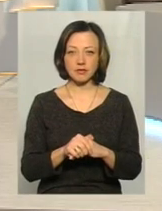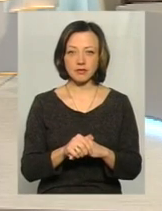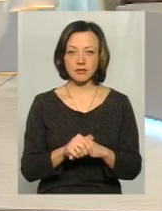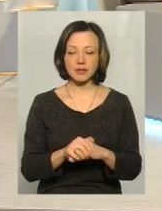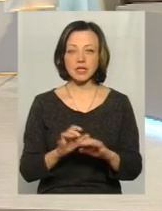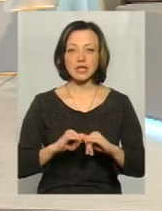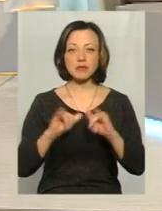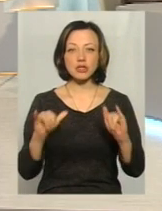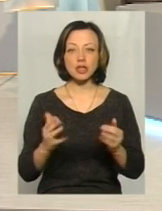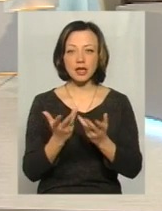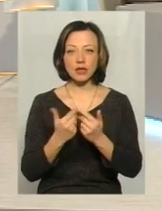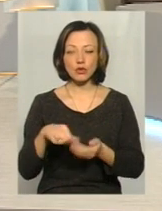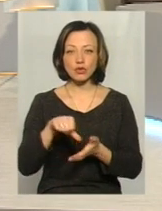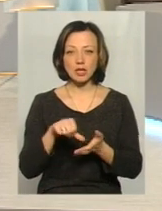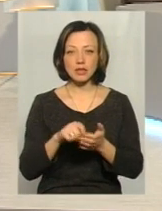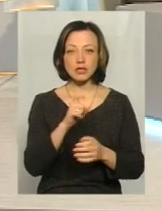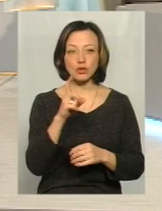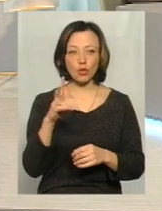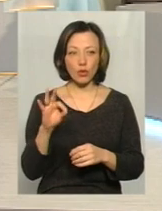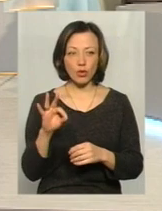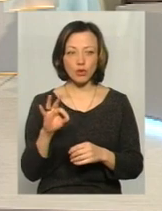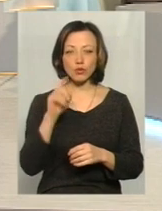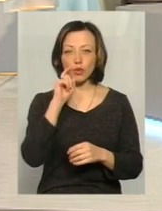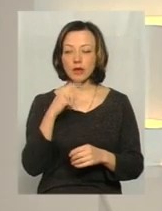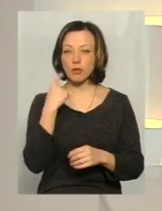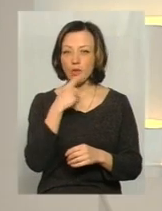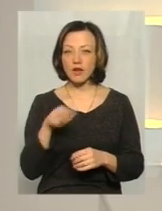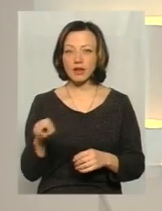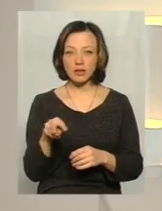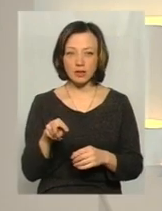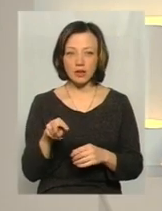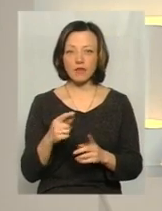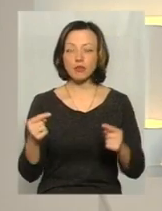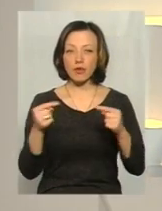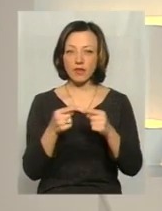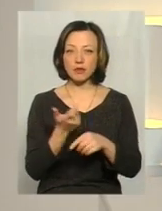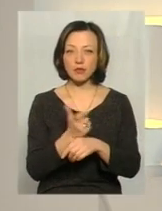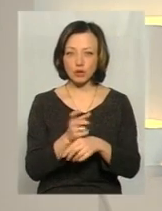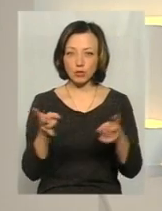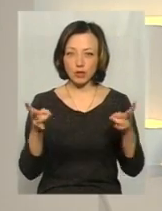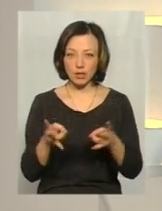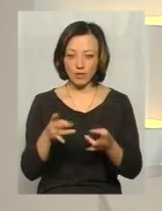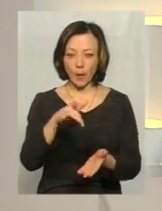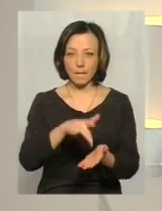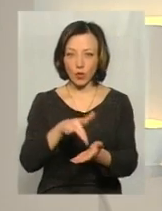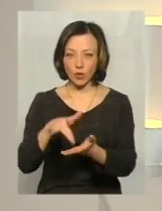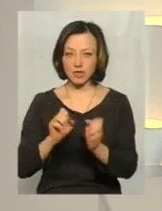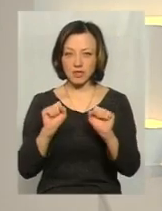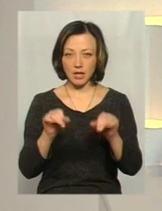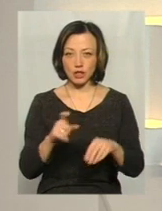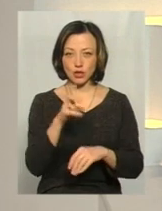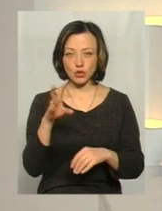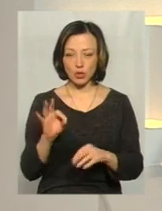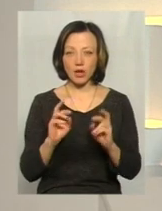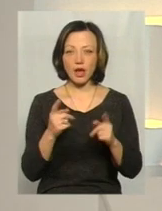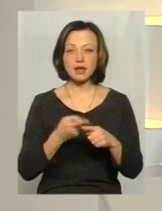Збільшиться кількість учасників ЗНО з української мови та літератури. Відповідно, більше потрібно і пунктів здачі ЗНО.